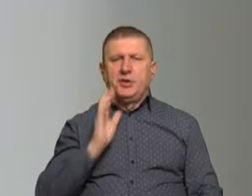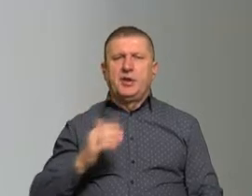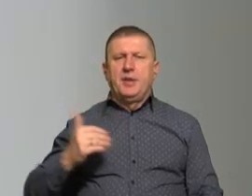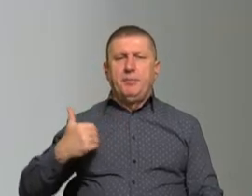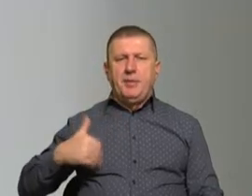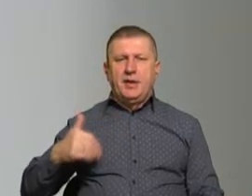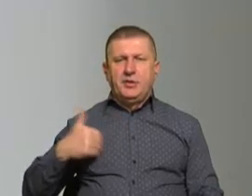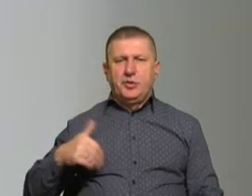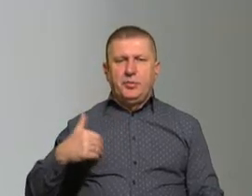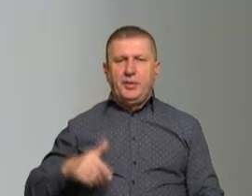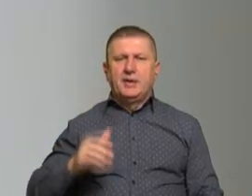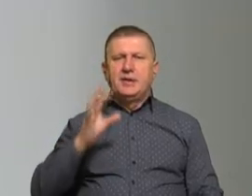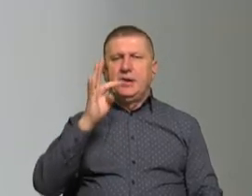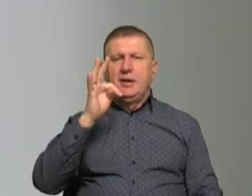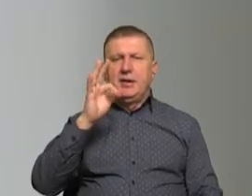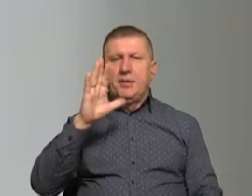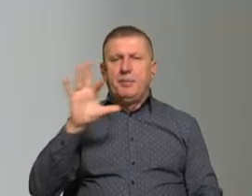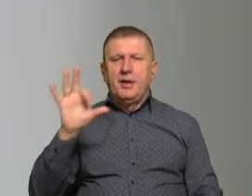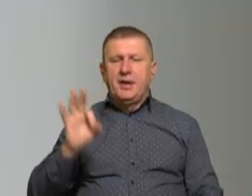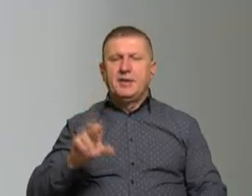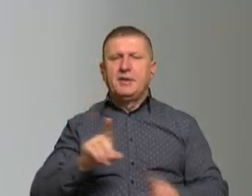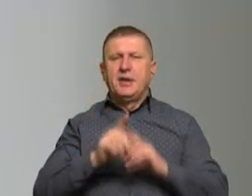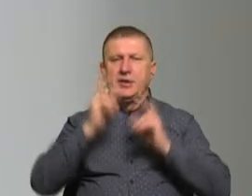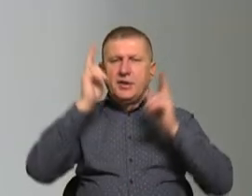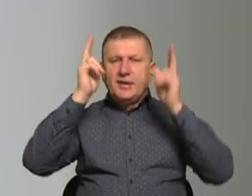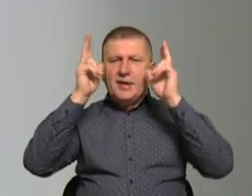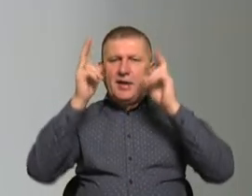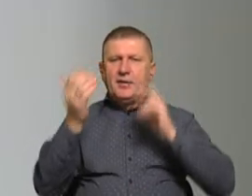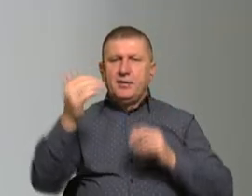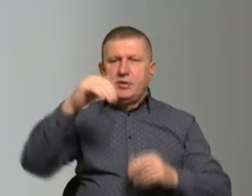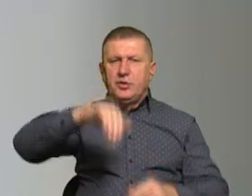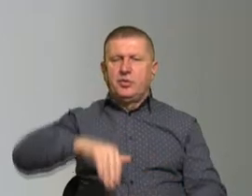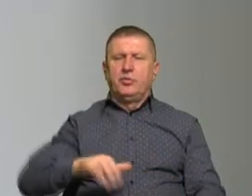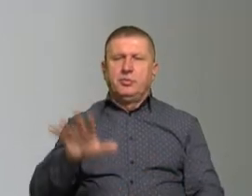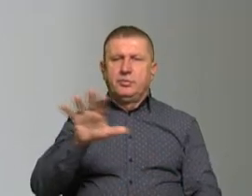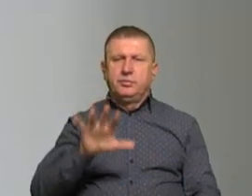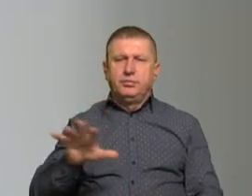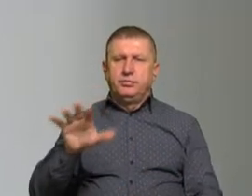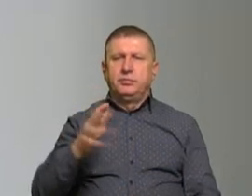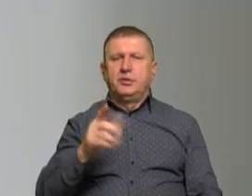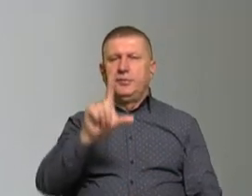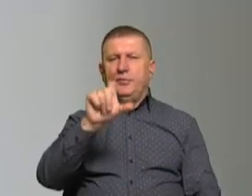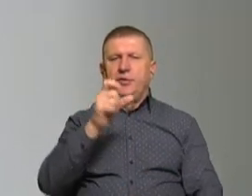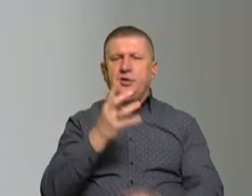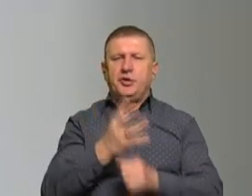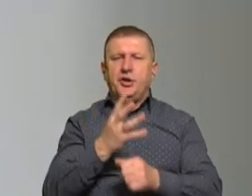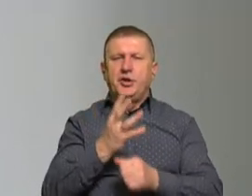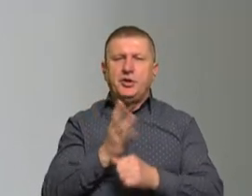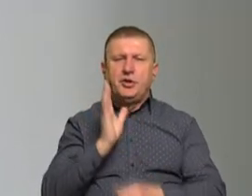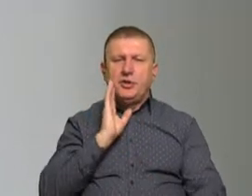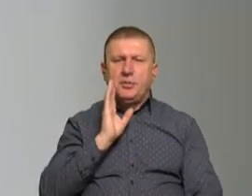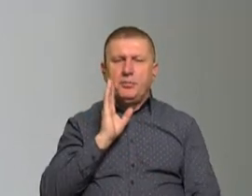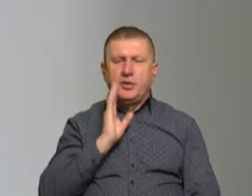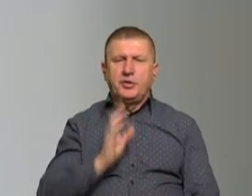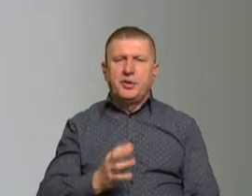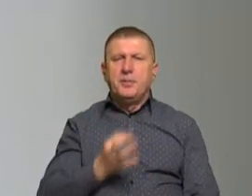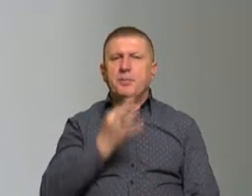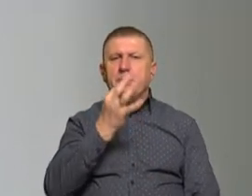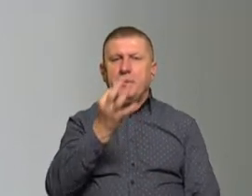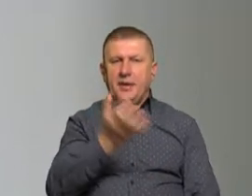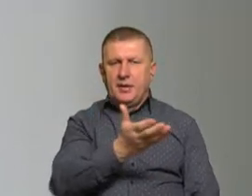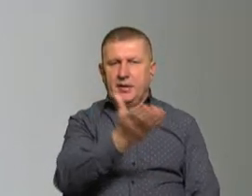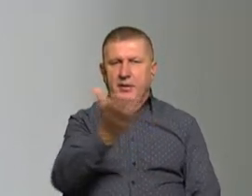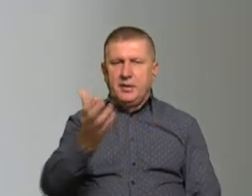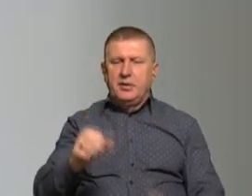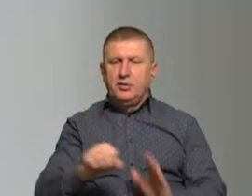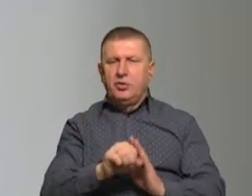także przy ulicach Starzyńskiego i Sarnistok. Tam sumarycznie ma być kolejnych 240 mieszkań. Do państwa pytanie, jako do